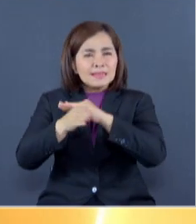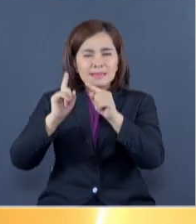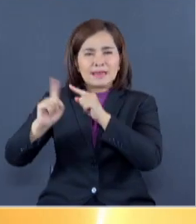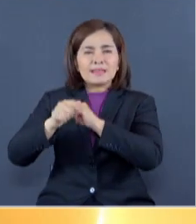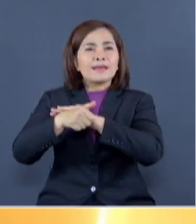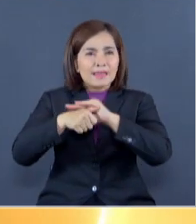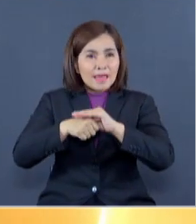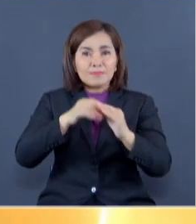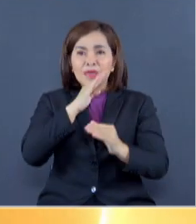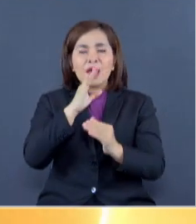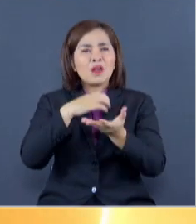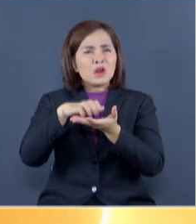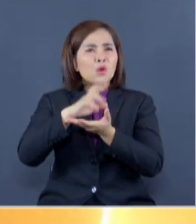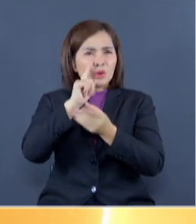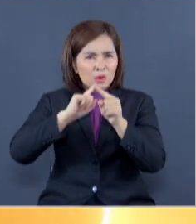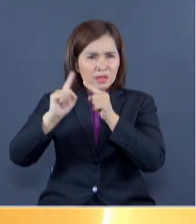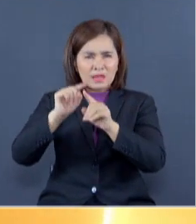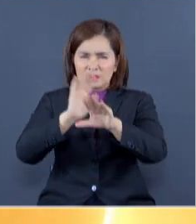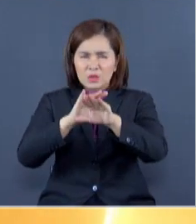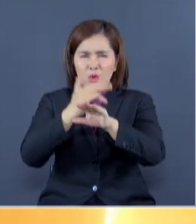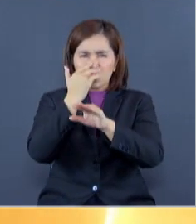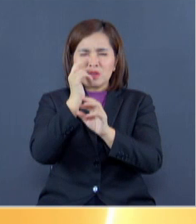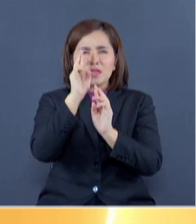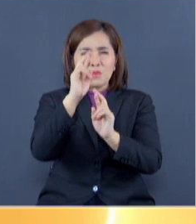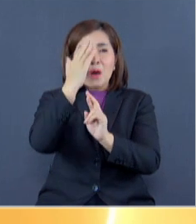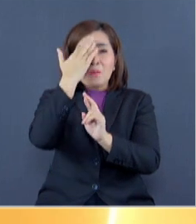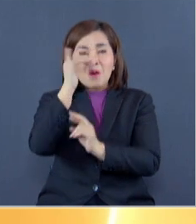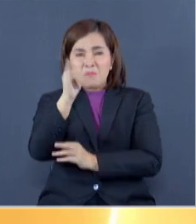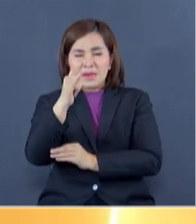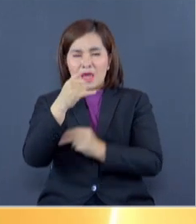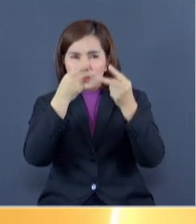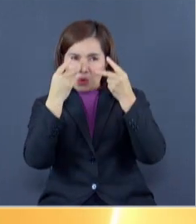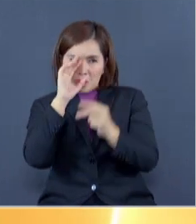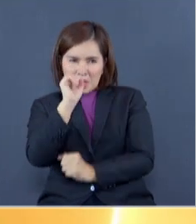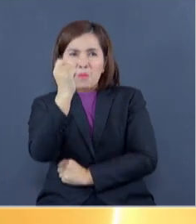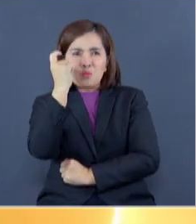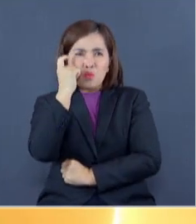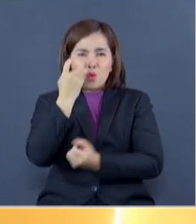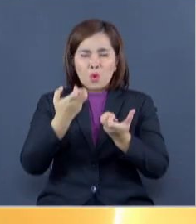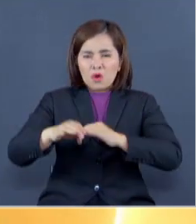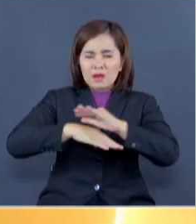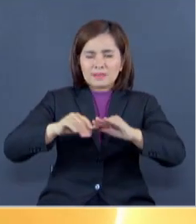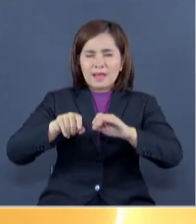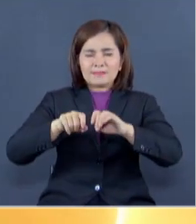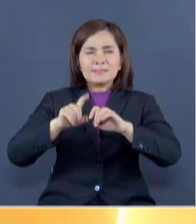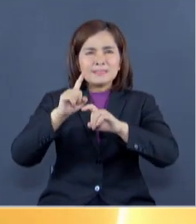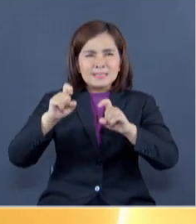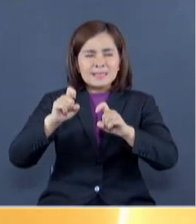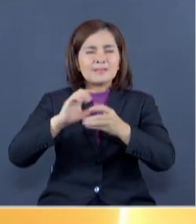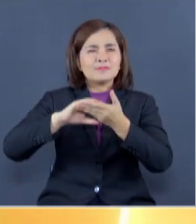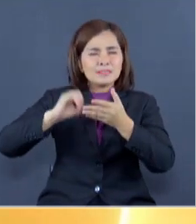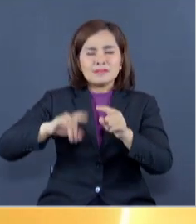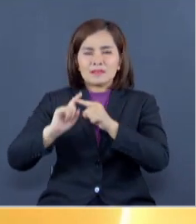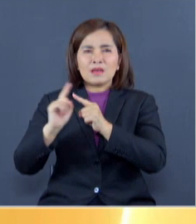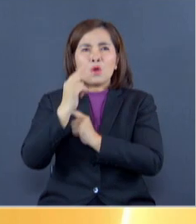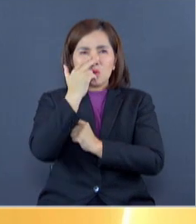ถ้าเจ้าหน้าที่จะให้ข่าวอะไรเนี่ยต้องระวังเพราะเดี๋ยวคนร้ายจะเดาทางสืบสวนแล้วไปทำลายหลักฐานได ้แสดงว่าภาพจากกล้องวงจร